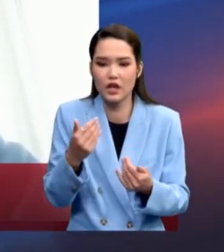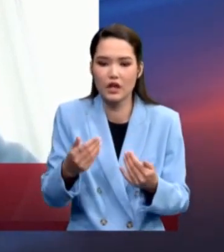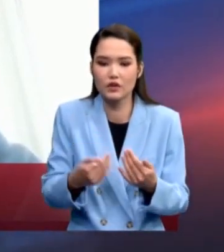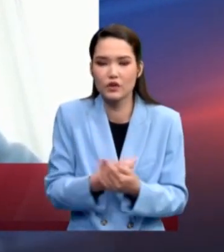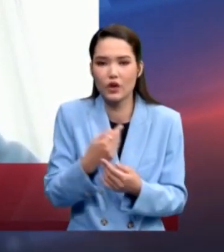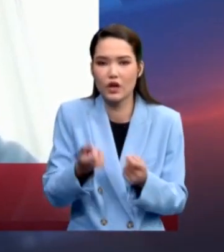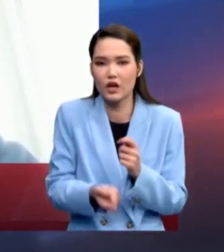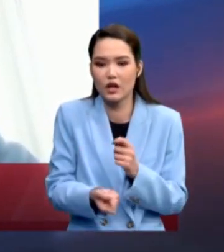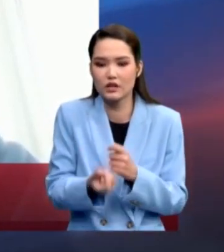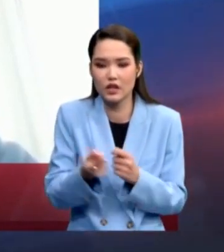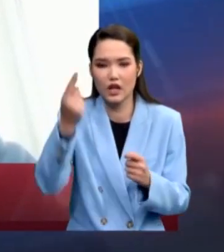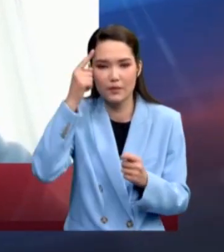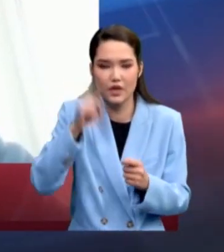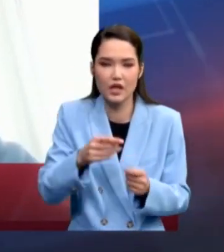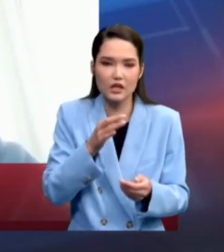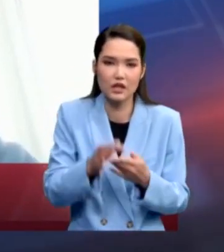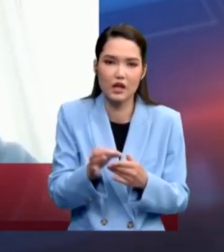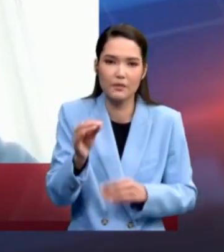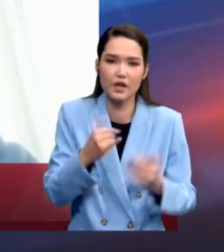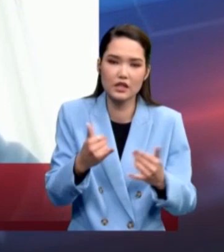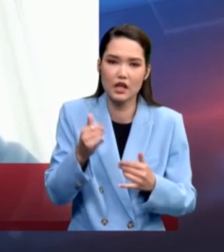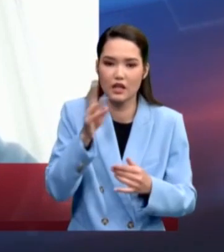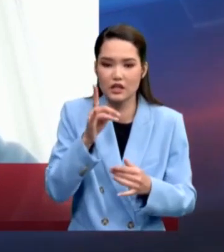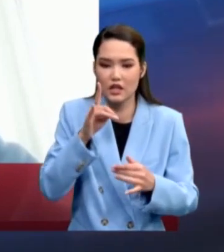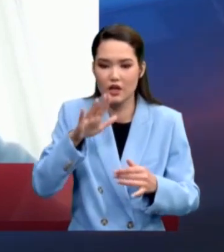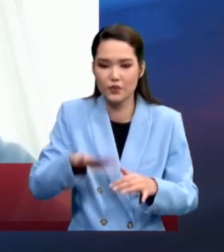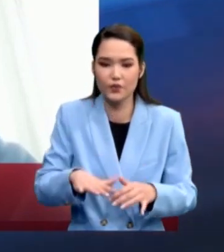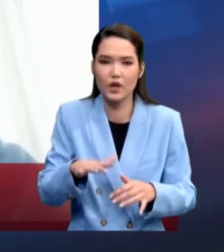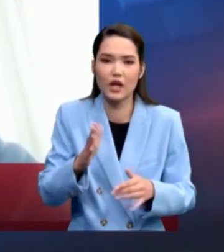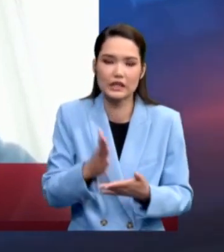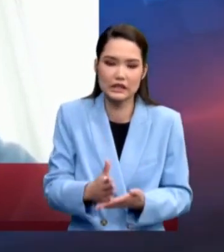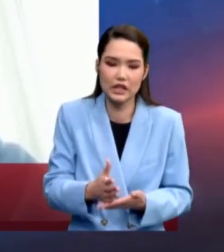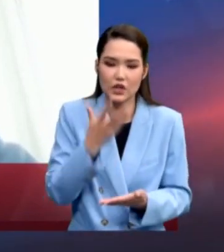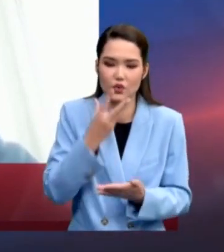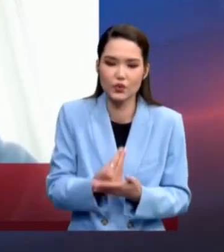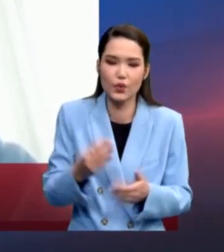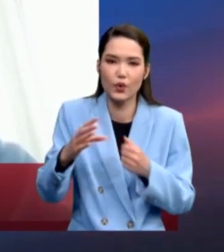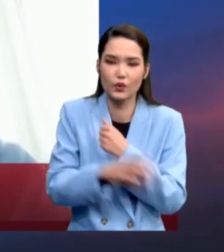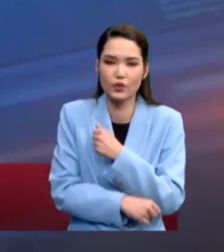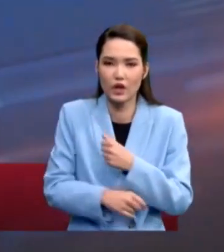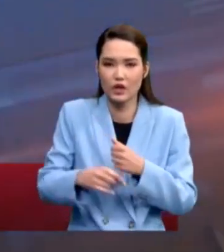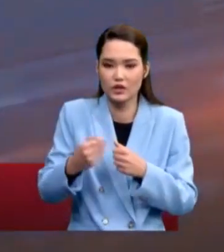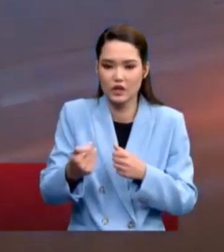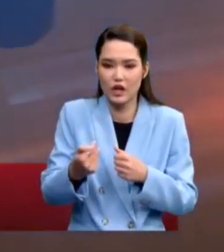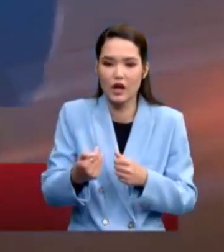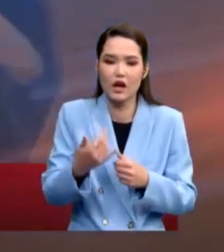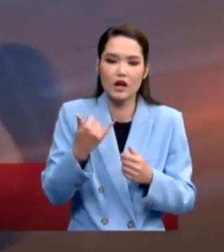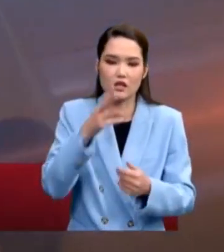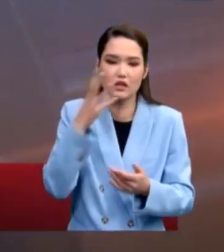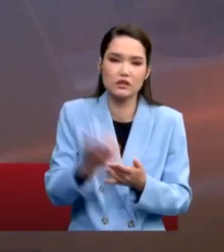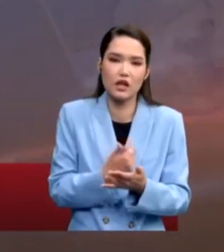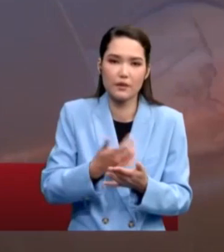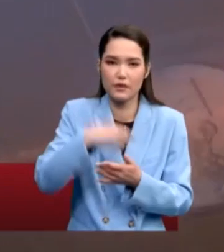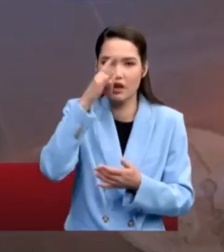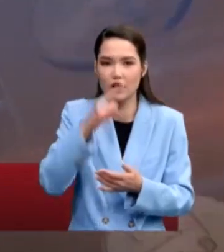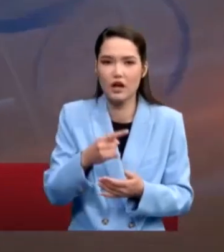которая, знаете, в отличие от настоящей нефти, которая имеет свой конечный предел, да? Получая зарплату,